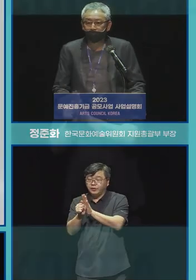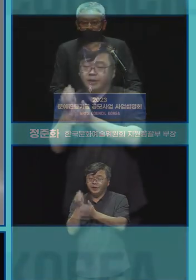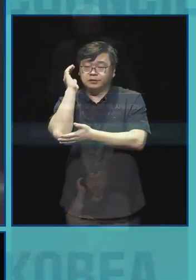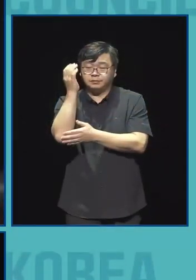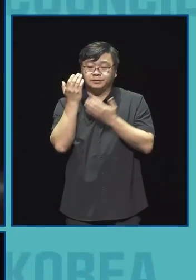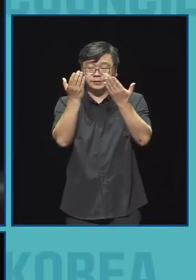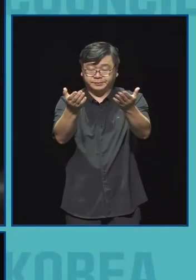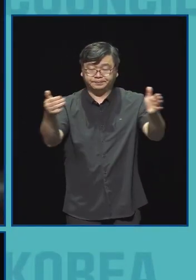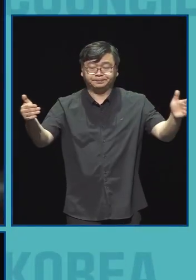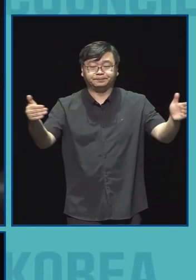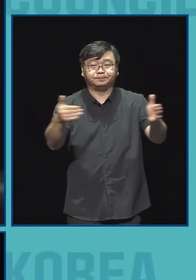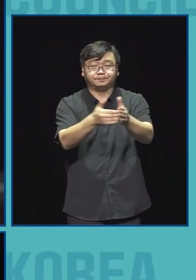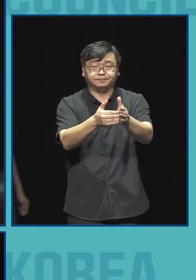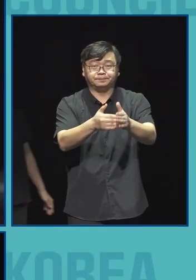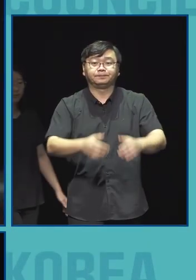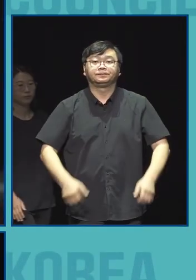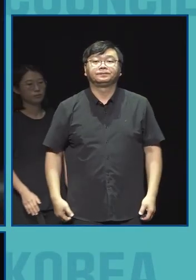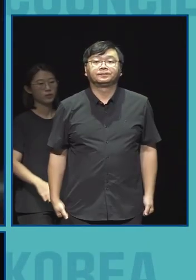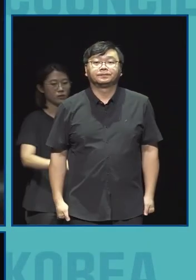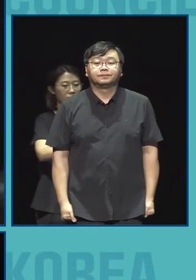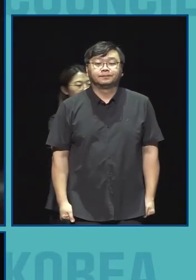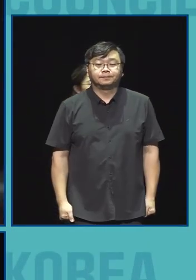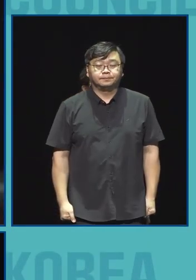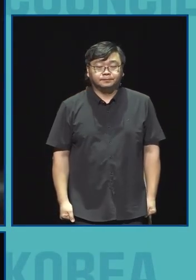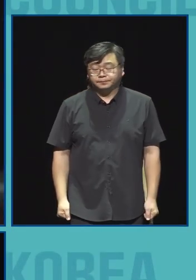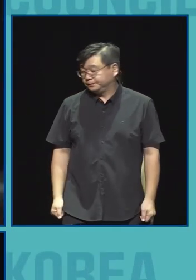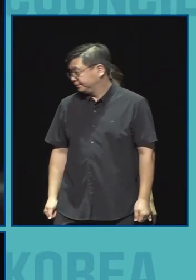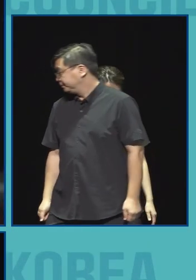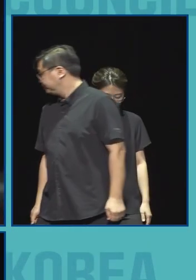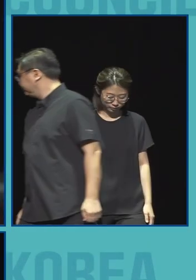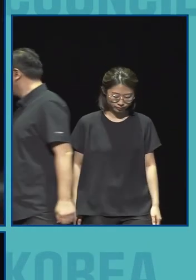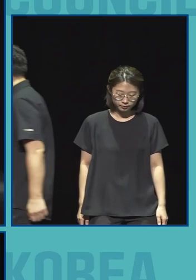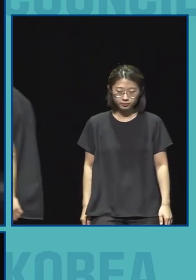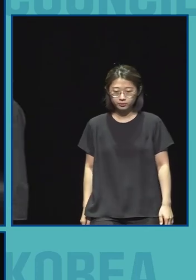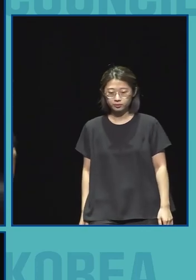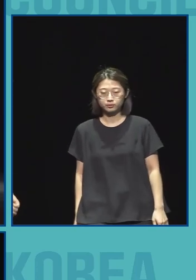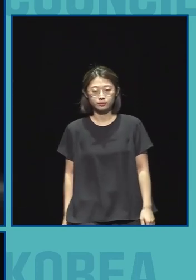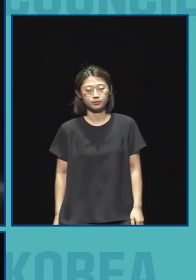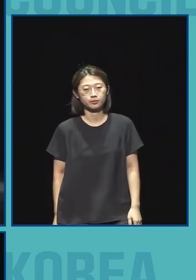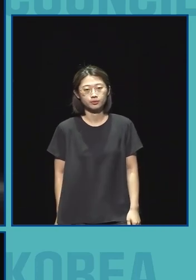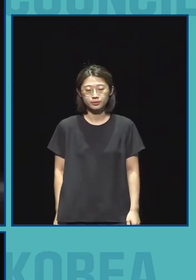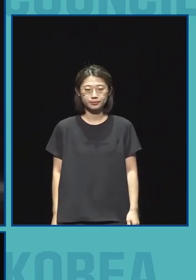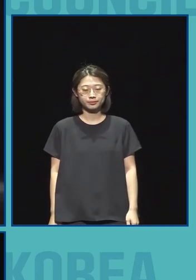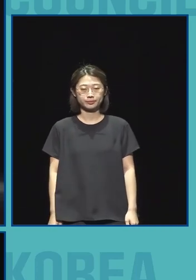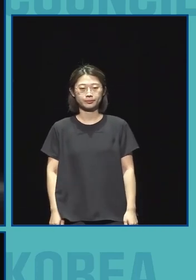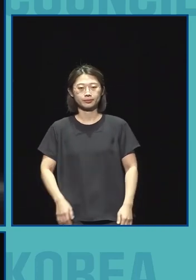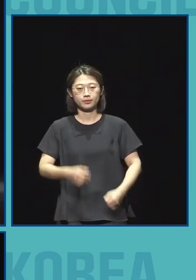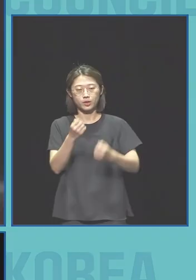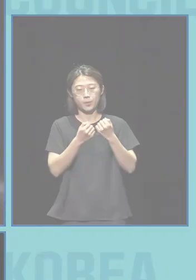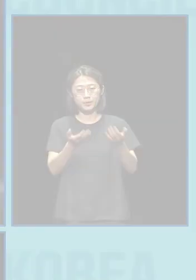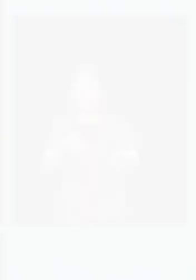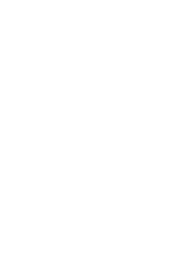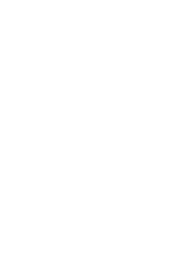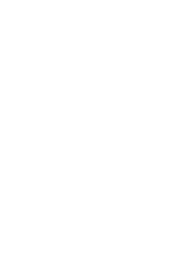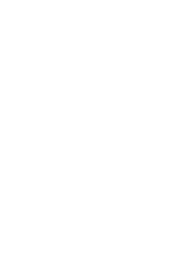감사합니다. 네, 지원 총괄부 정준하 부장님의 사업 안내 말씀.